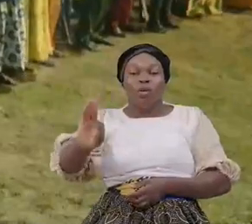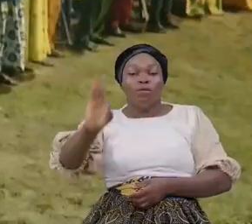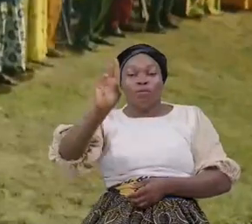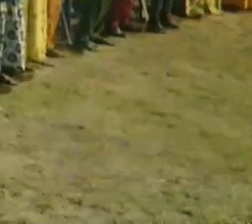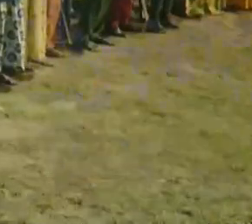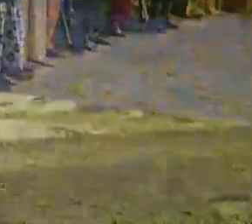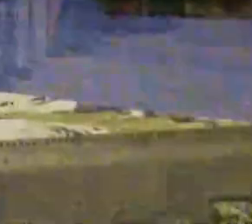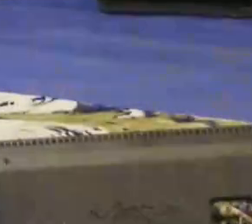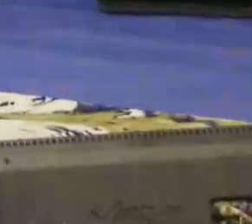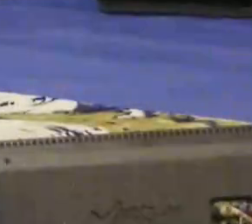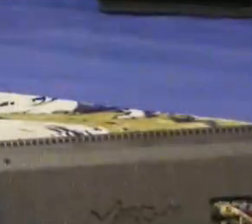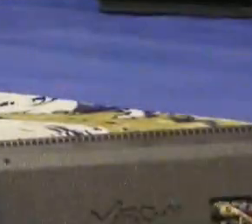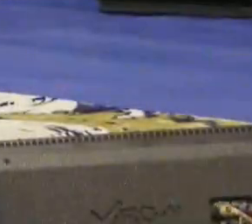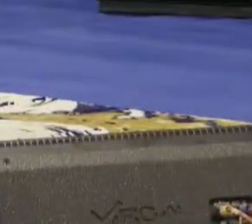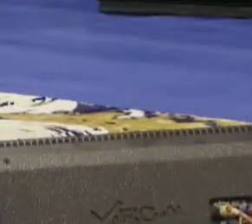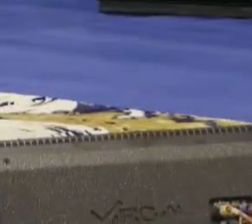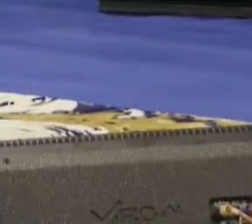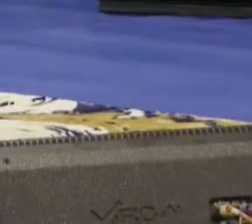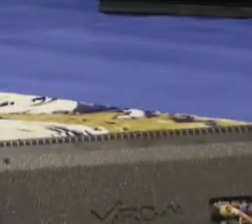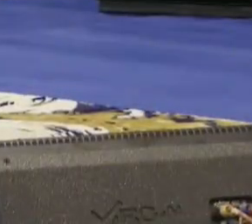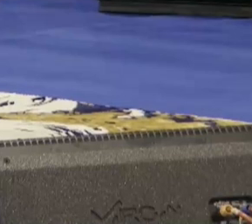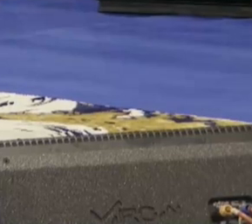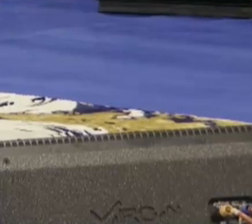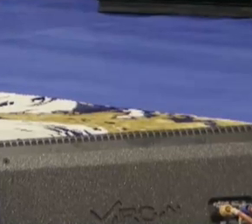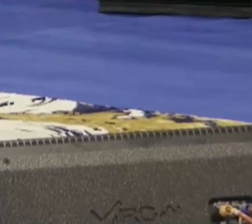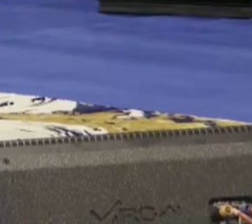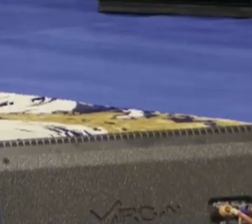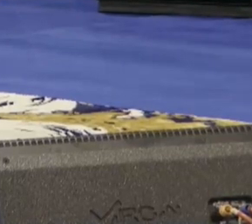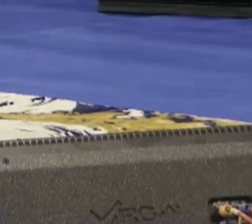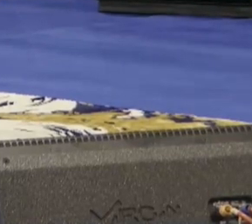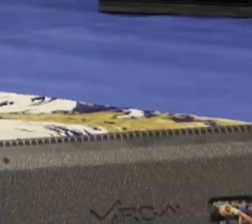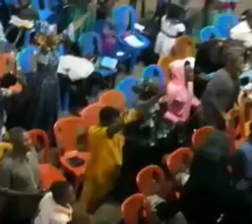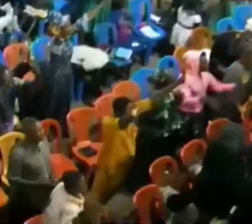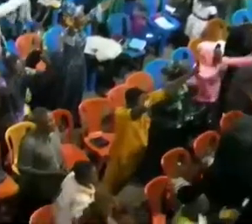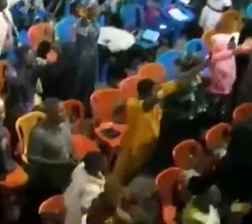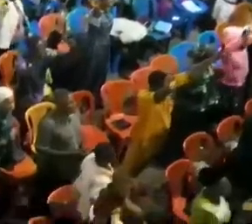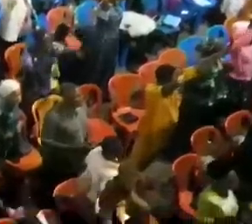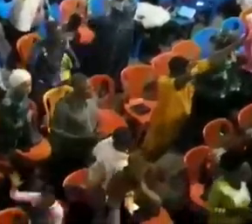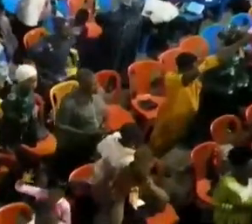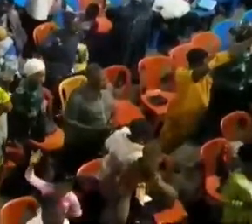Sois le bienvenu, pasteur. Merci, pasteur. Tout le monde, gloire à Dieu.